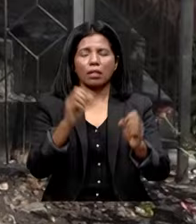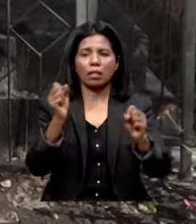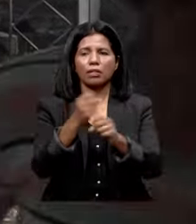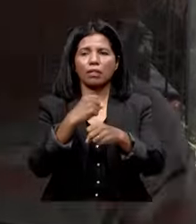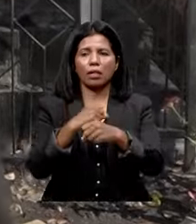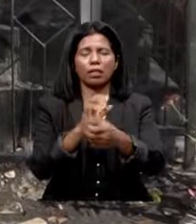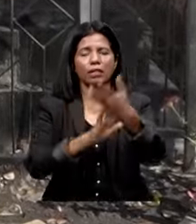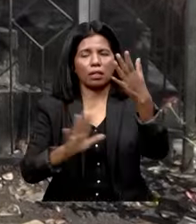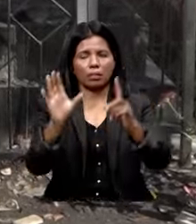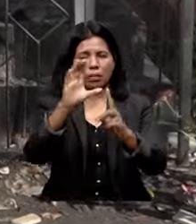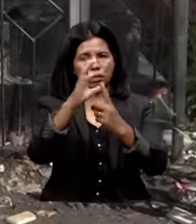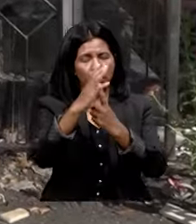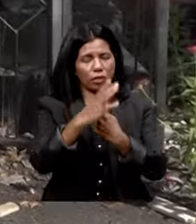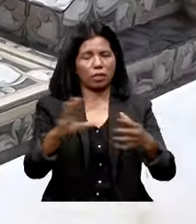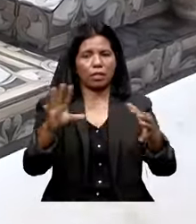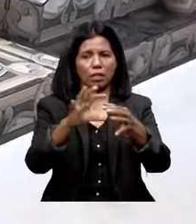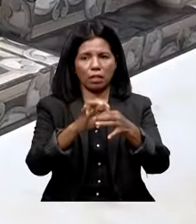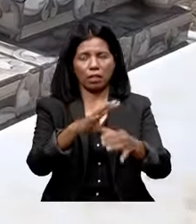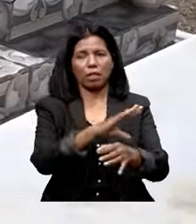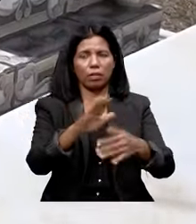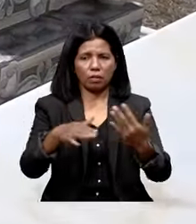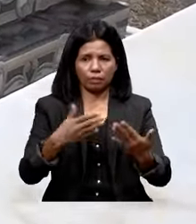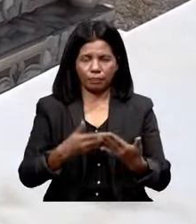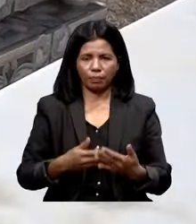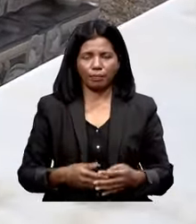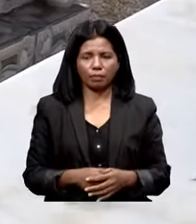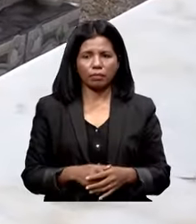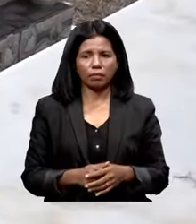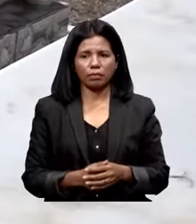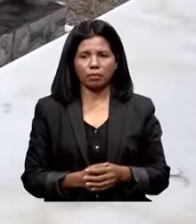halau seremonia kultural nebe ligadu hodi funtu sira. Mateus Romario, Tito Silva, GMN.